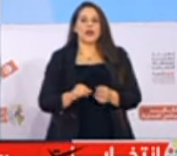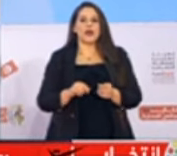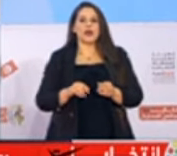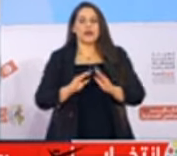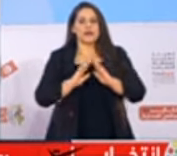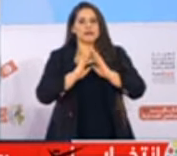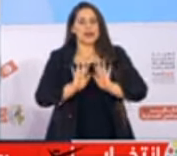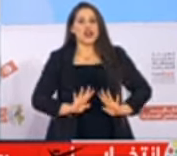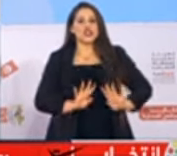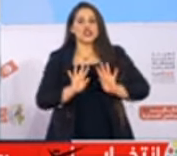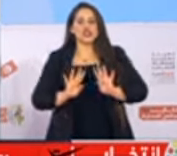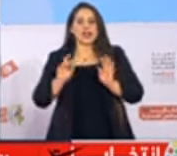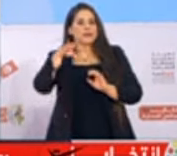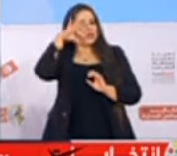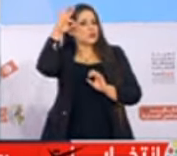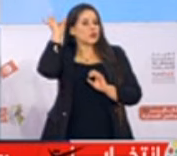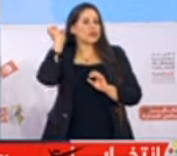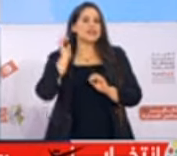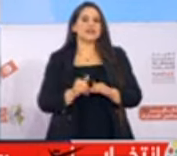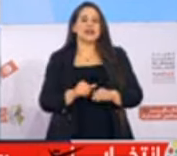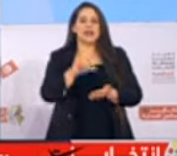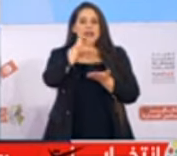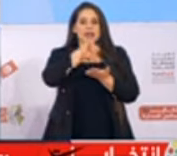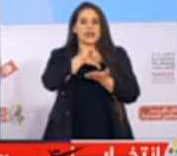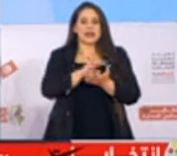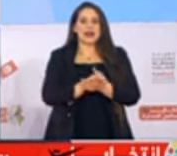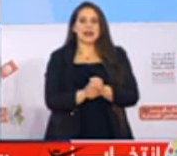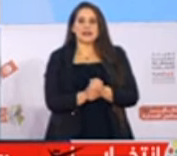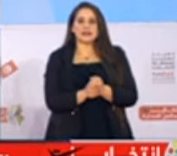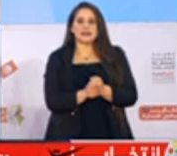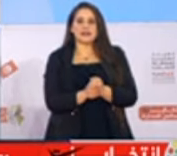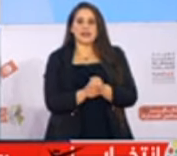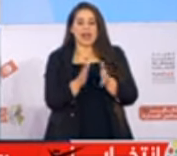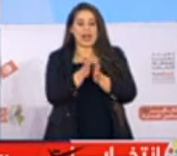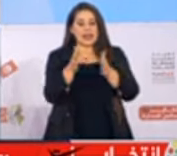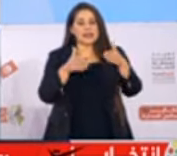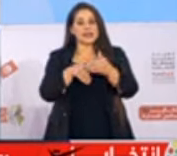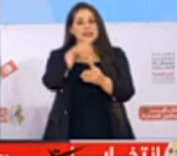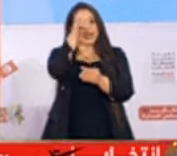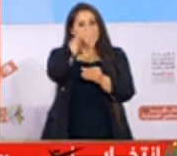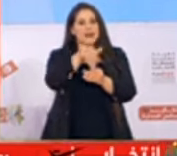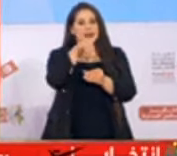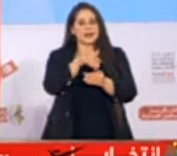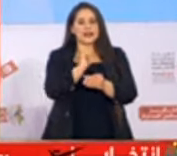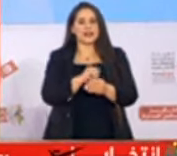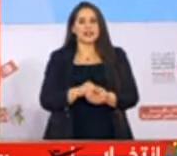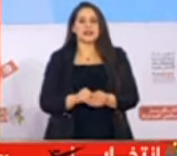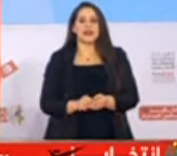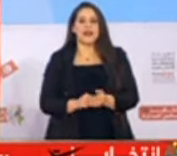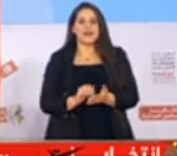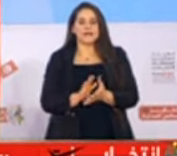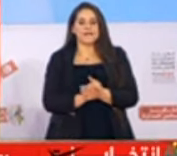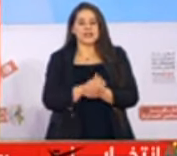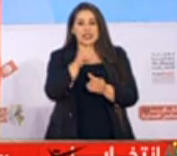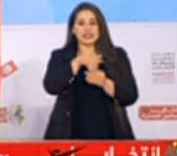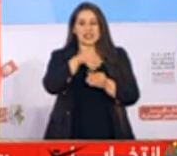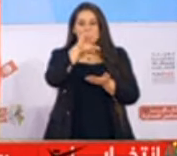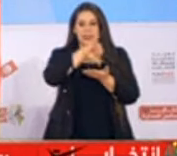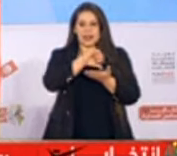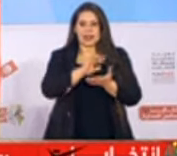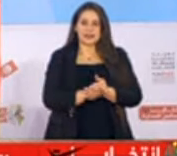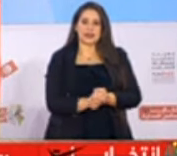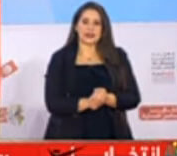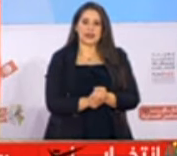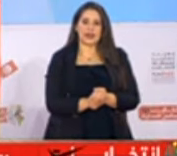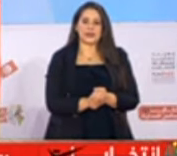شعب رئاسي بامتياز، يعني هو يمشي أكثر ويقبل أكثر على صناديق الاقتراع في الانتخابات الرئاسية. بهذه الحاجة اللي